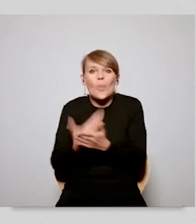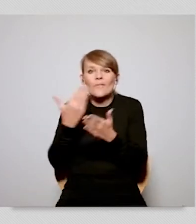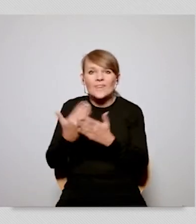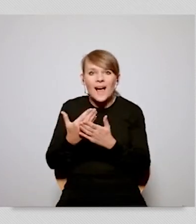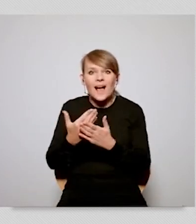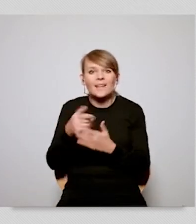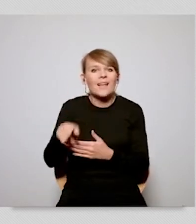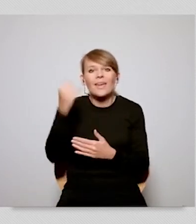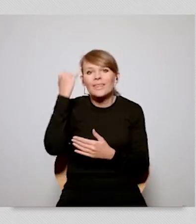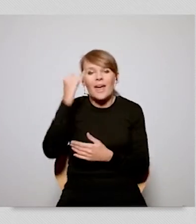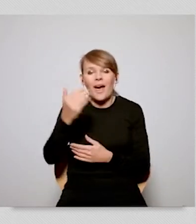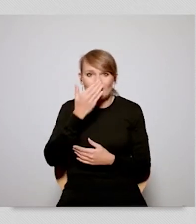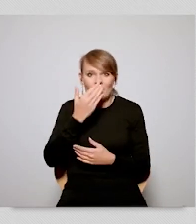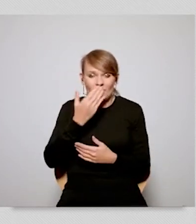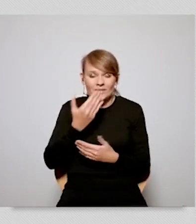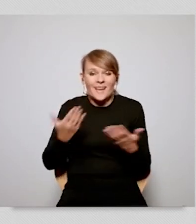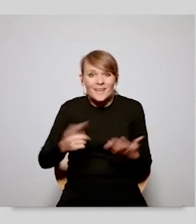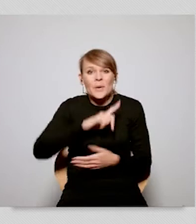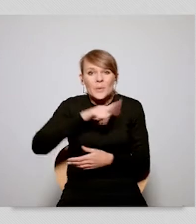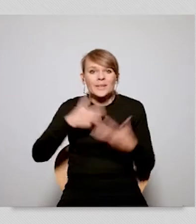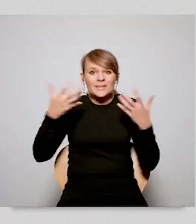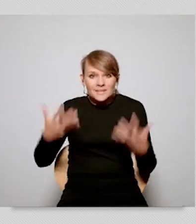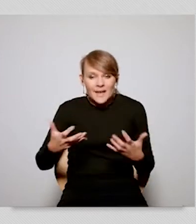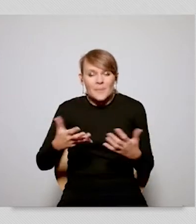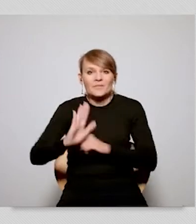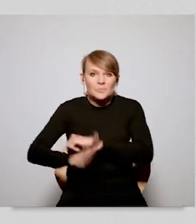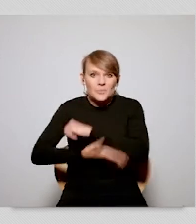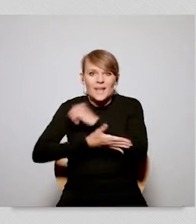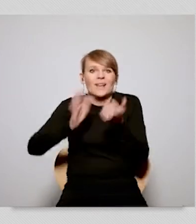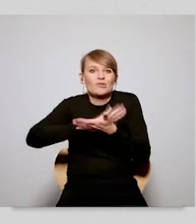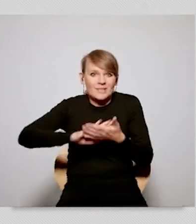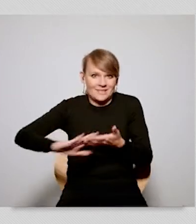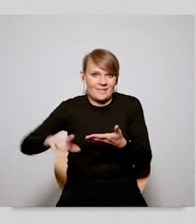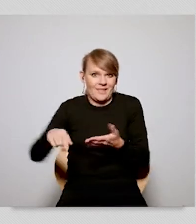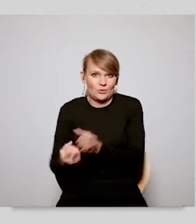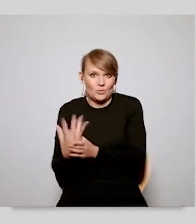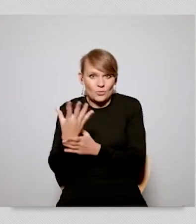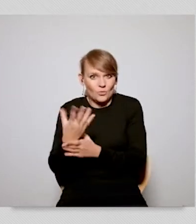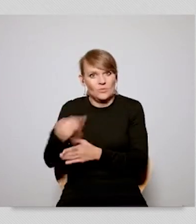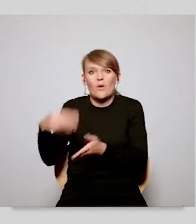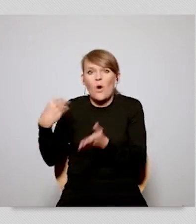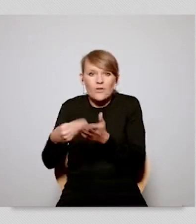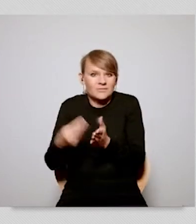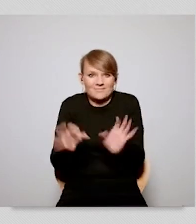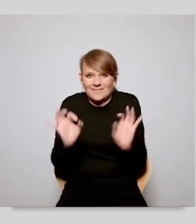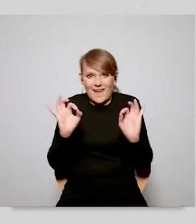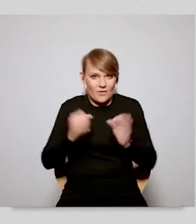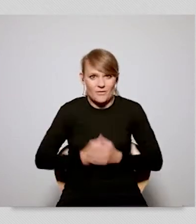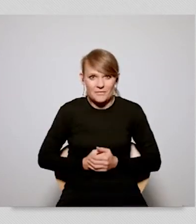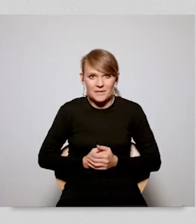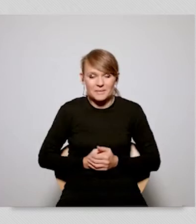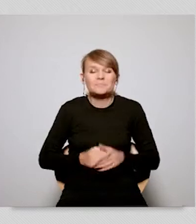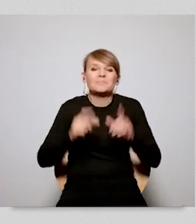że rzeczywiście zależy nam na tym, żeby wspierać czyste źródła, których koszty zmienne są zerowe. W związku z tym